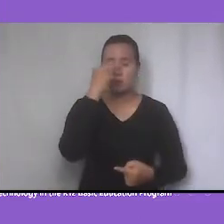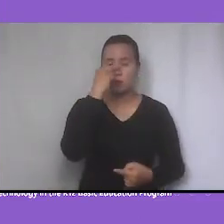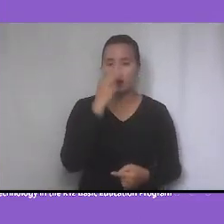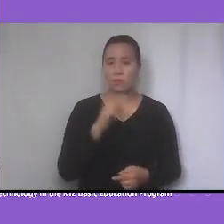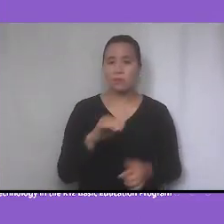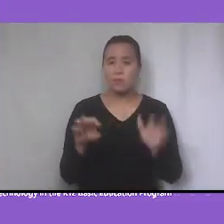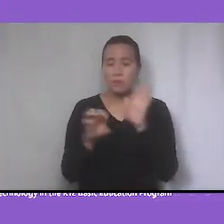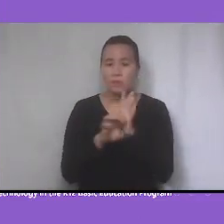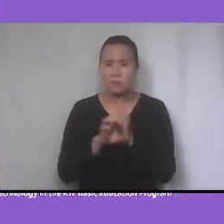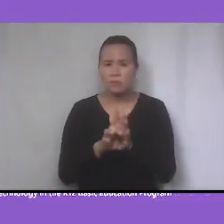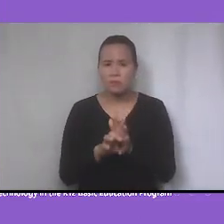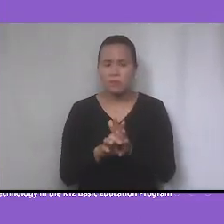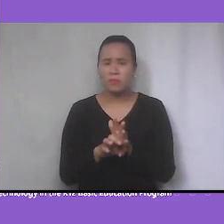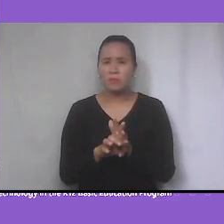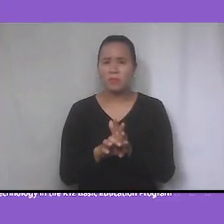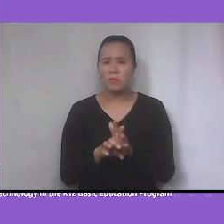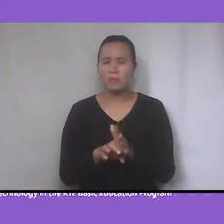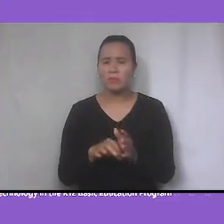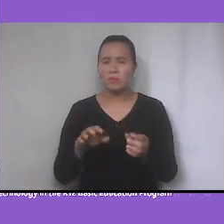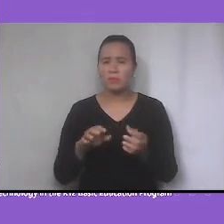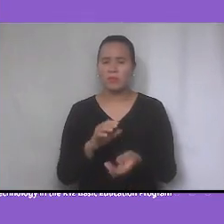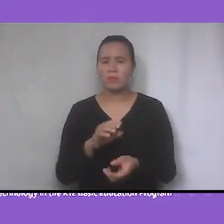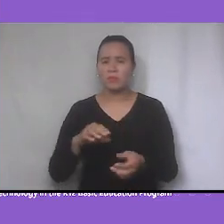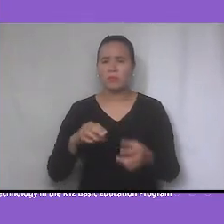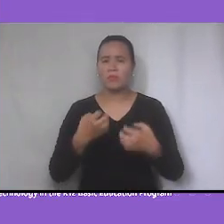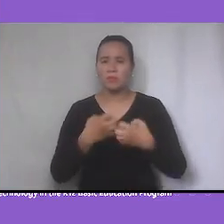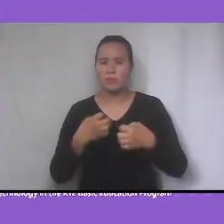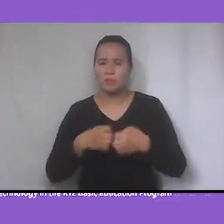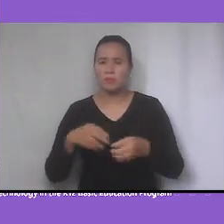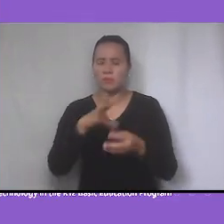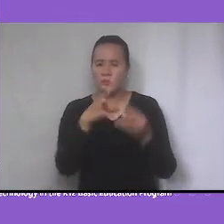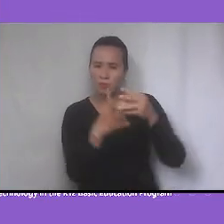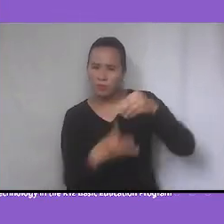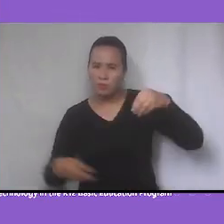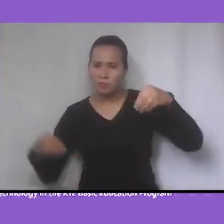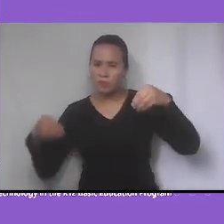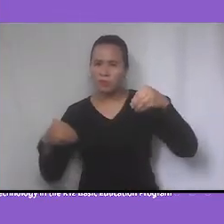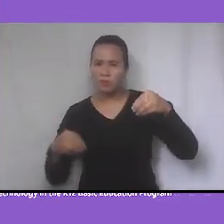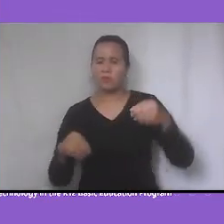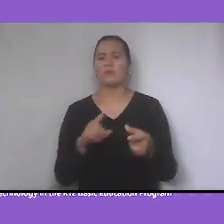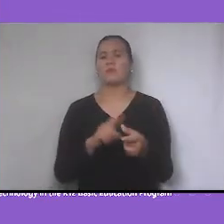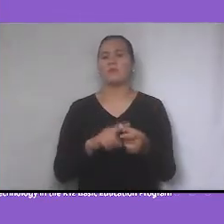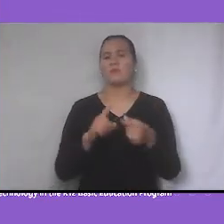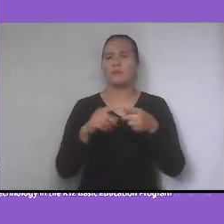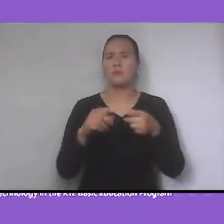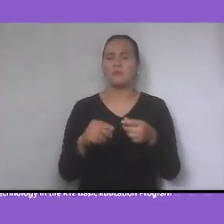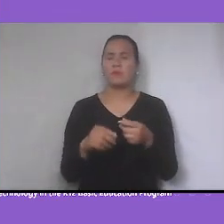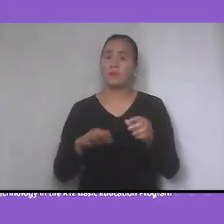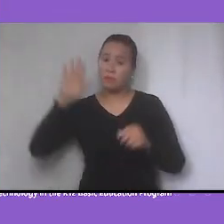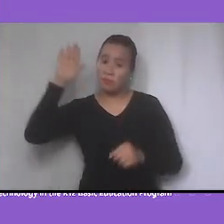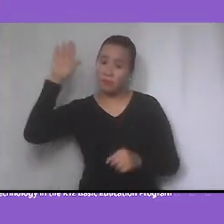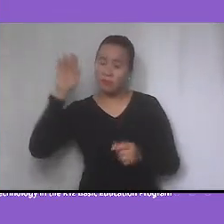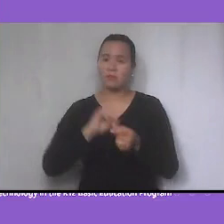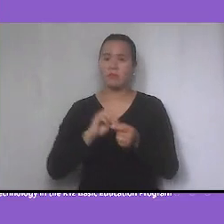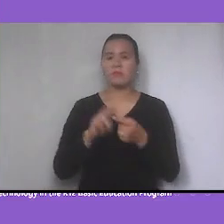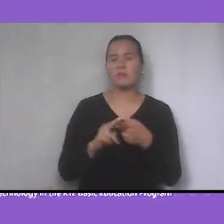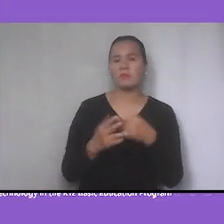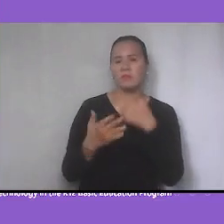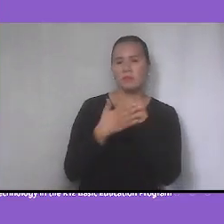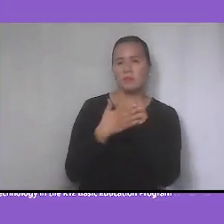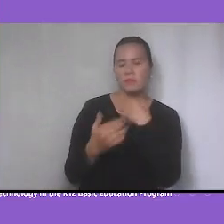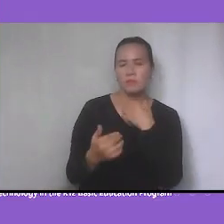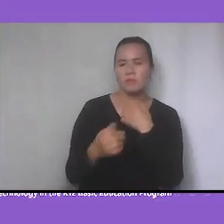hawakan ng ilong. Bahay, taas ang kamay. Gulong, hawakan ng ilong. Di ba pwede namang maglaro? Masaya, di